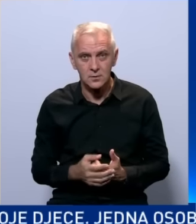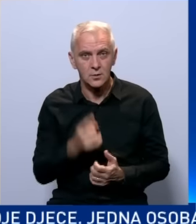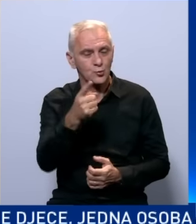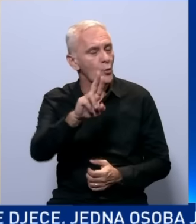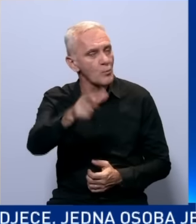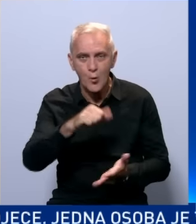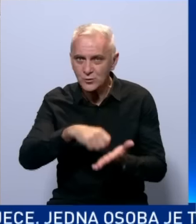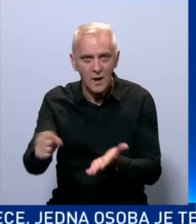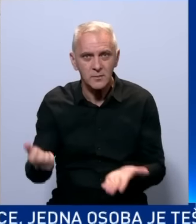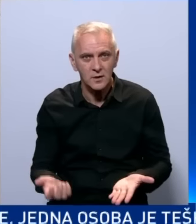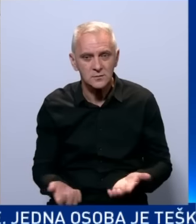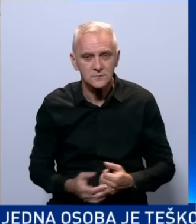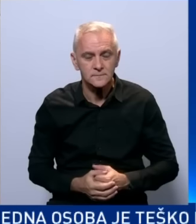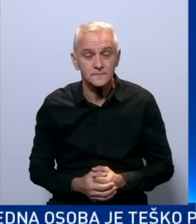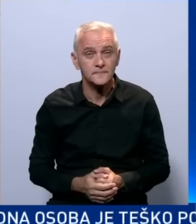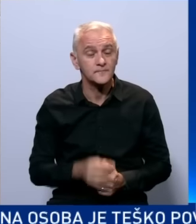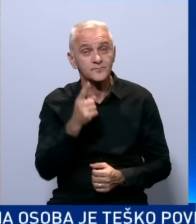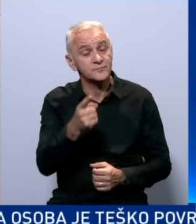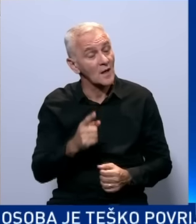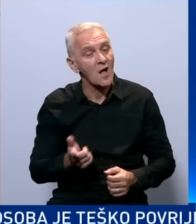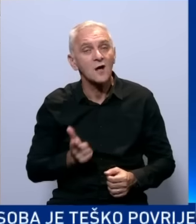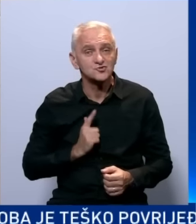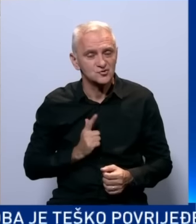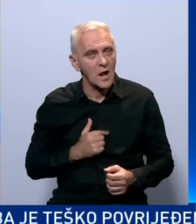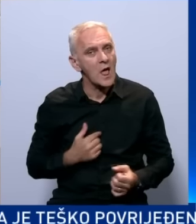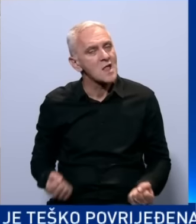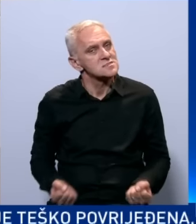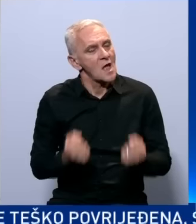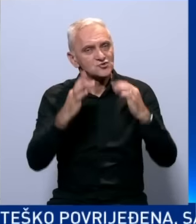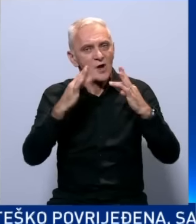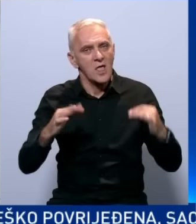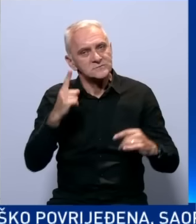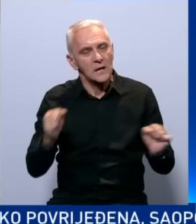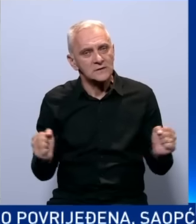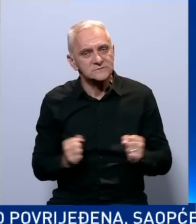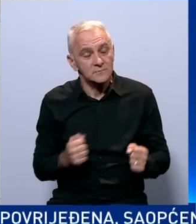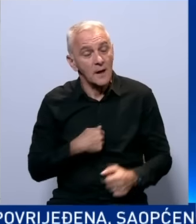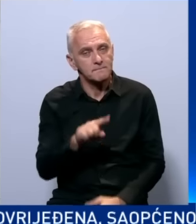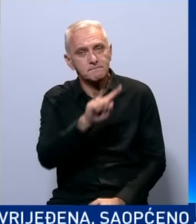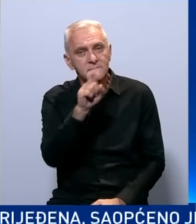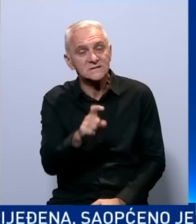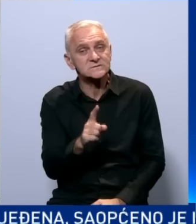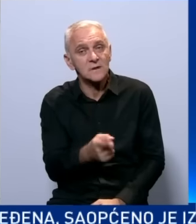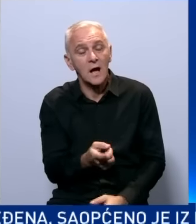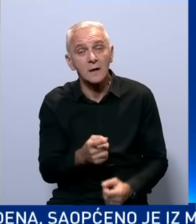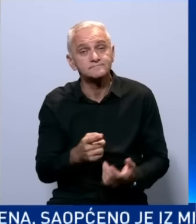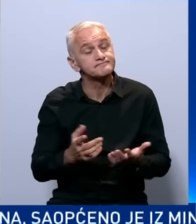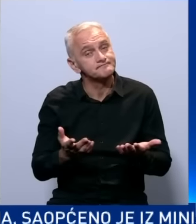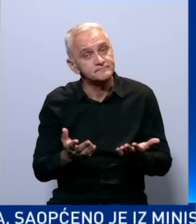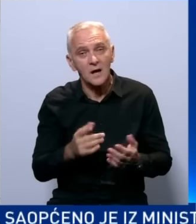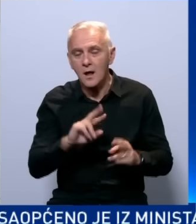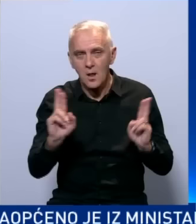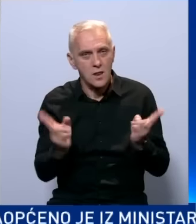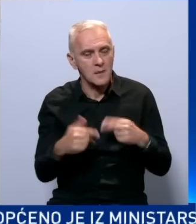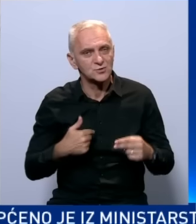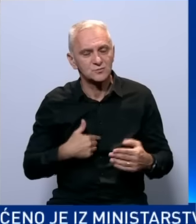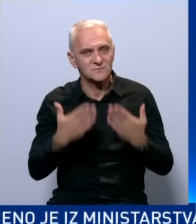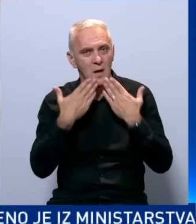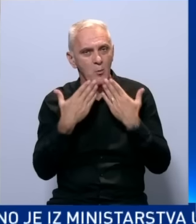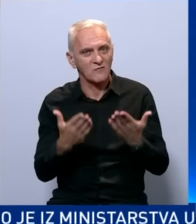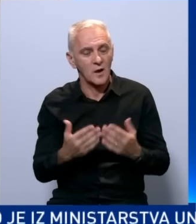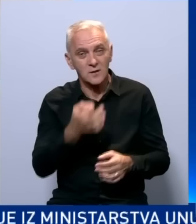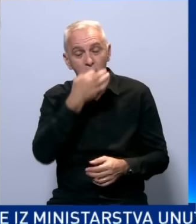mora platiti. Temu sudeći, čeka nas još jedna teška jesen i zima. Pitamo se samo koja po redu, s obzirom na to da se ne možemo pohvaliti